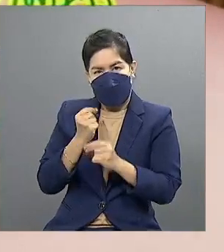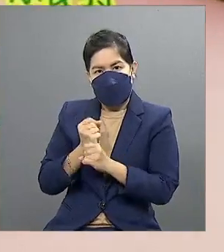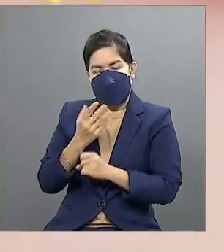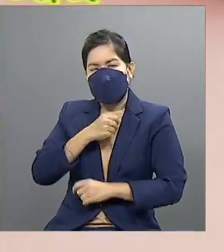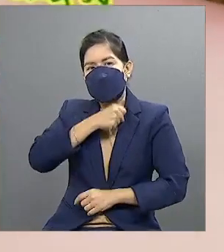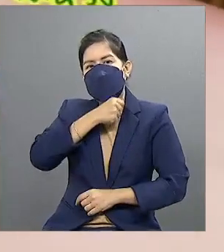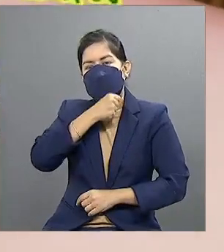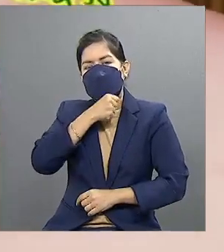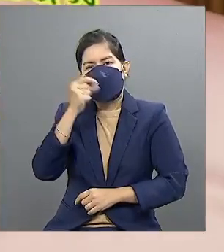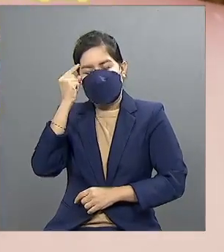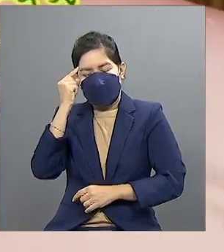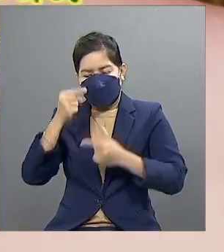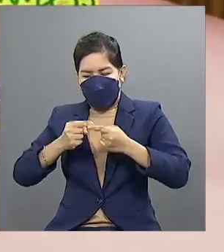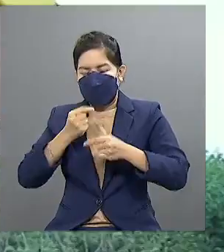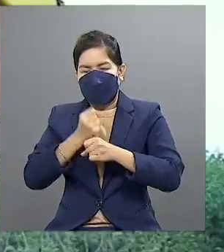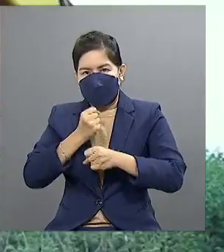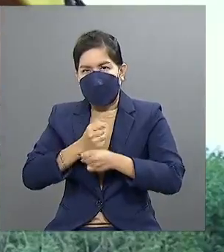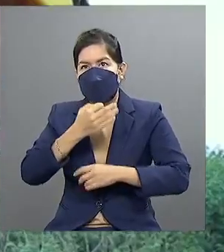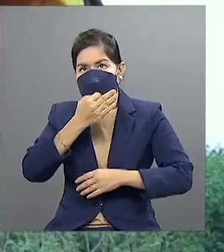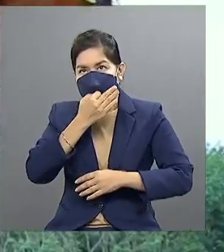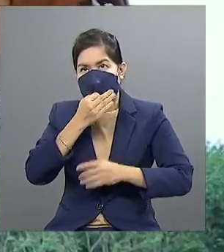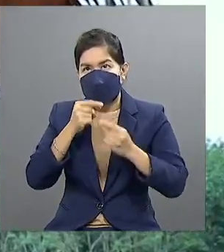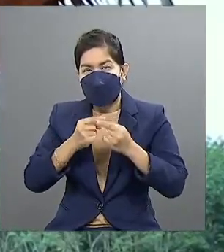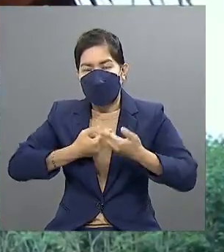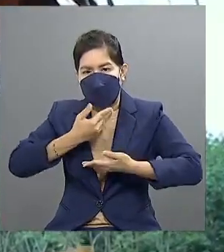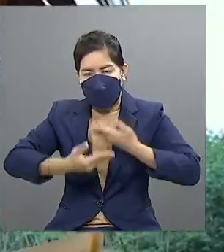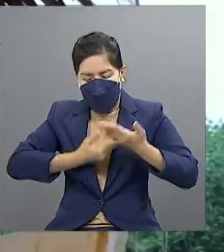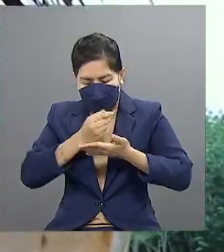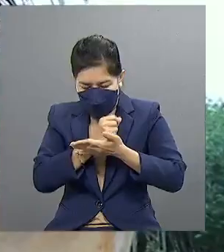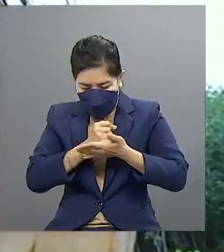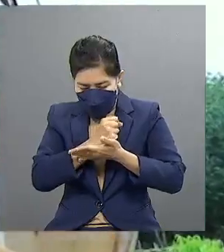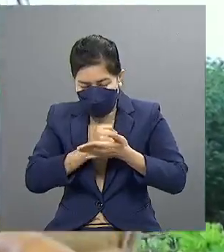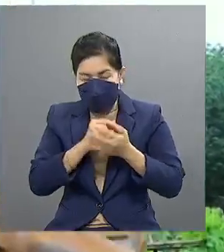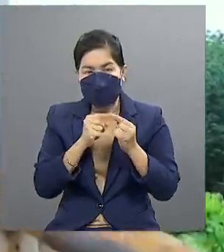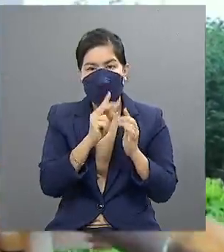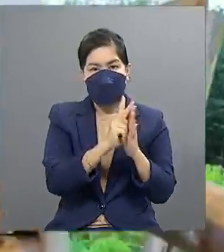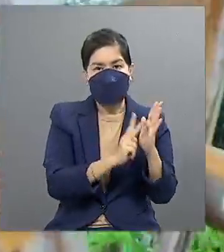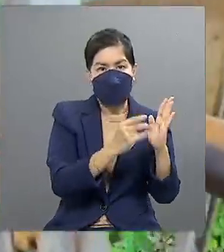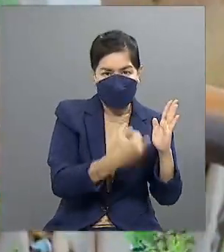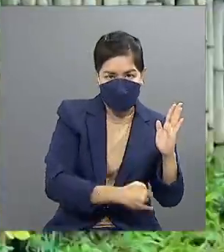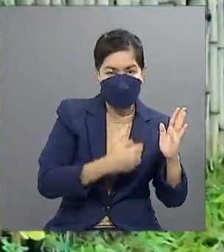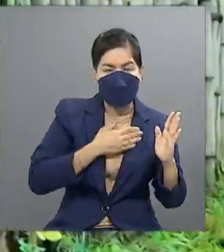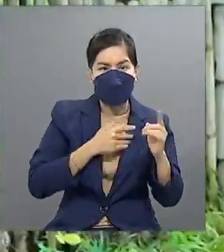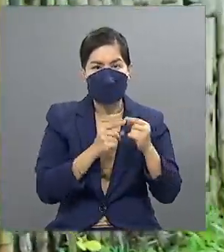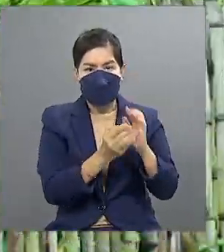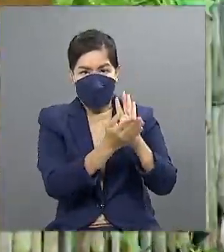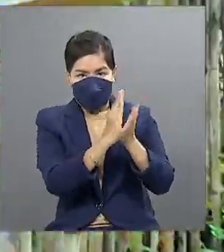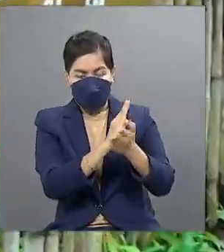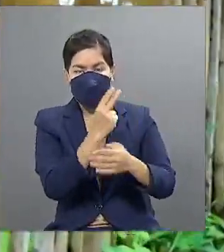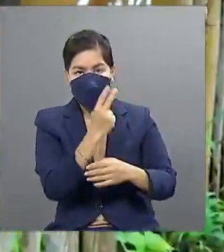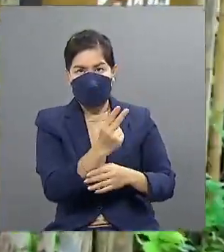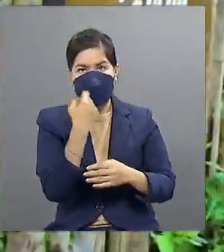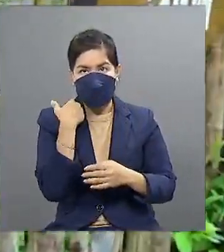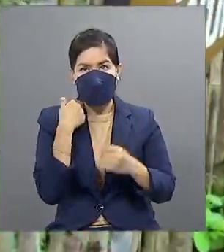าเพื่อจะได้เงินมาถนอมกิเลสเหล่านั้นพอเรามาเรียนรู้โค้งของนาเนี่ยทำให้เรารู้ว่าอยู่ได้โดยไม่ต้องใช้เงินวันหนึ่งเนี่ยเรา